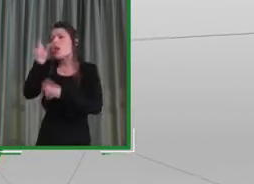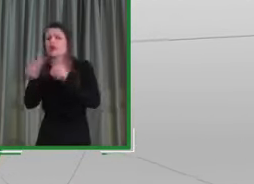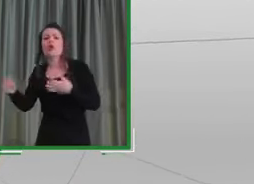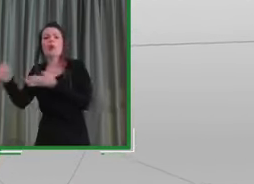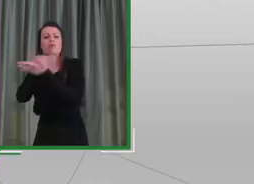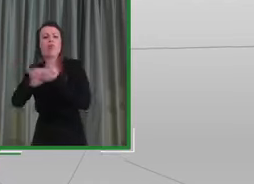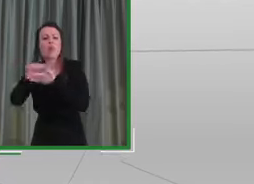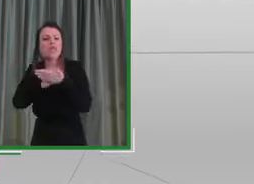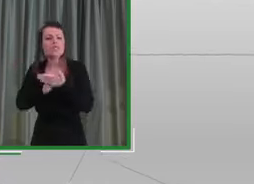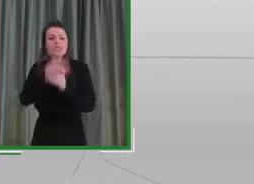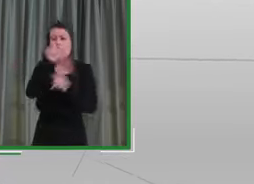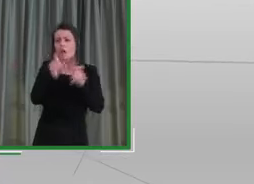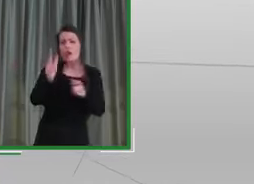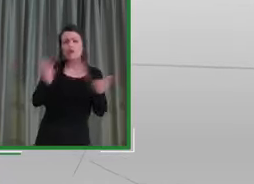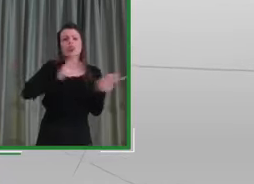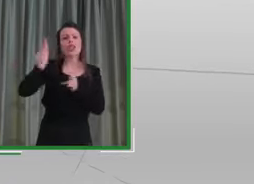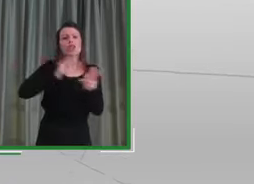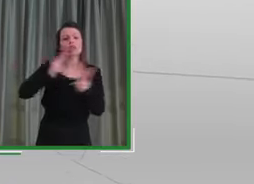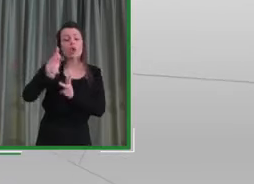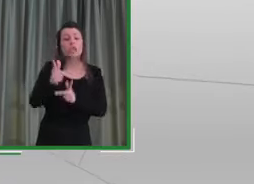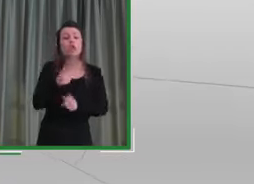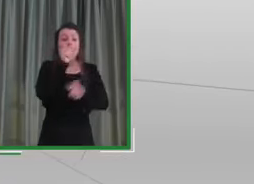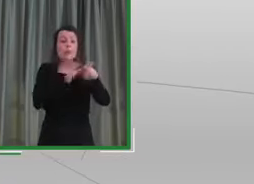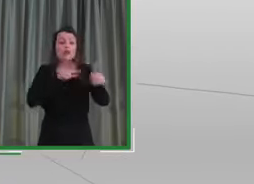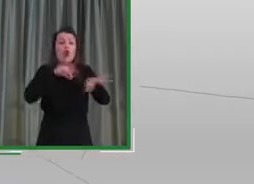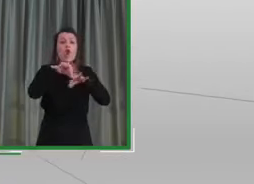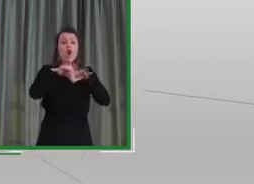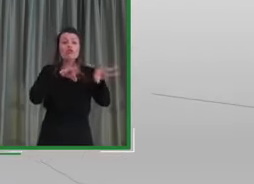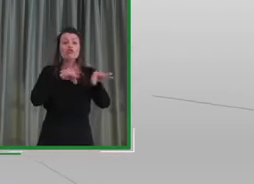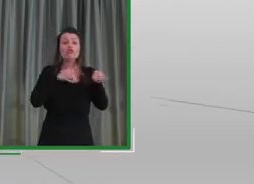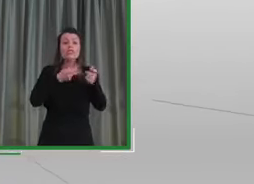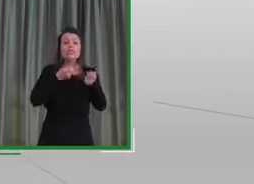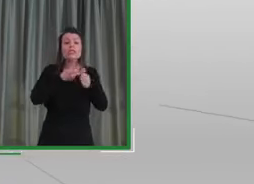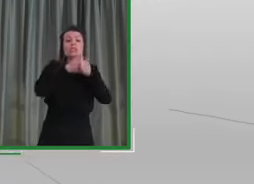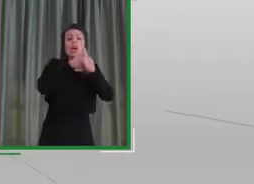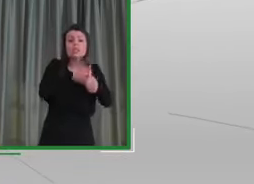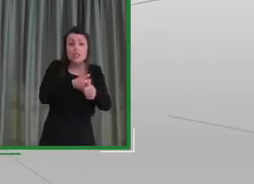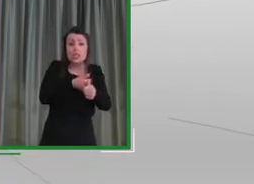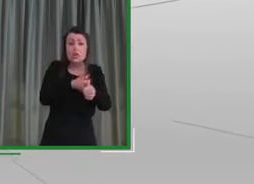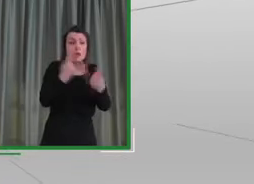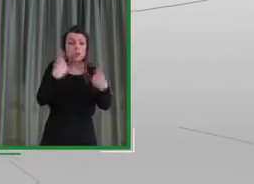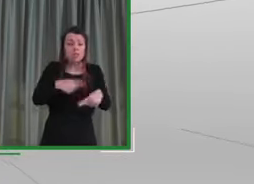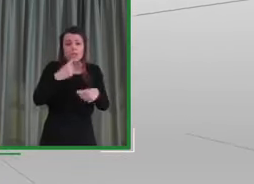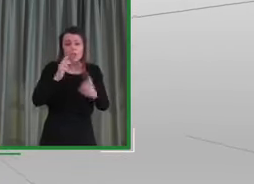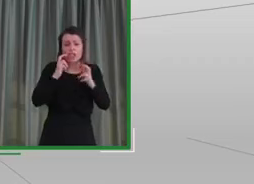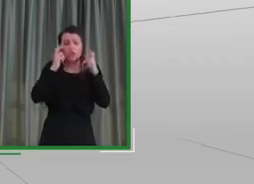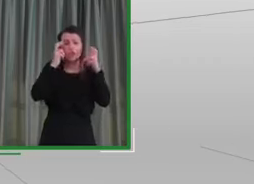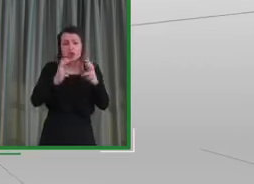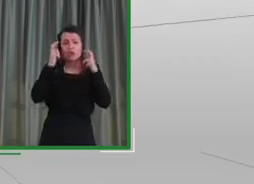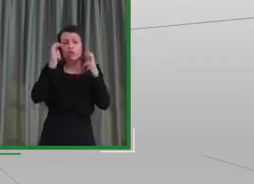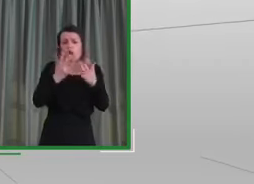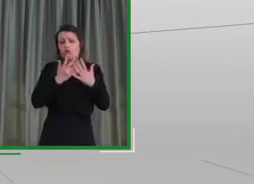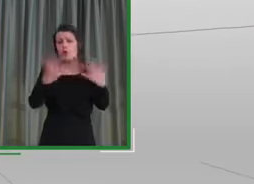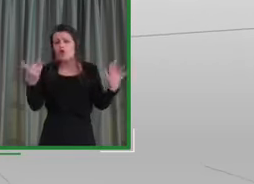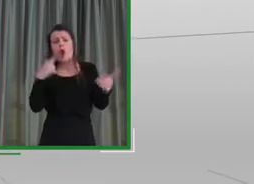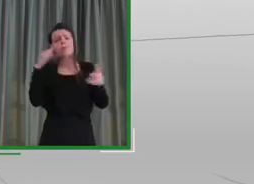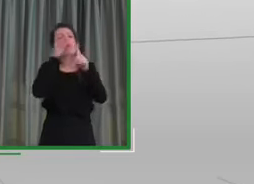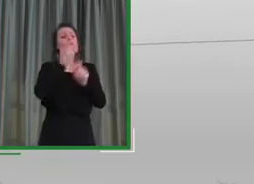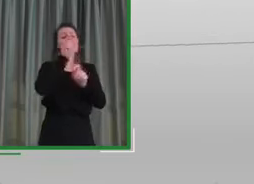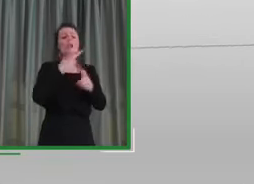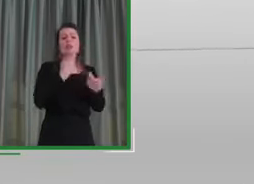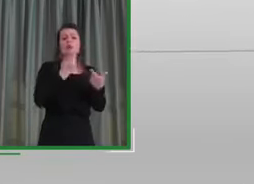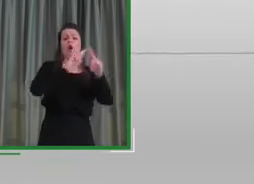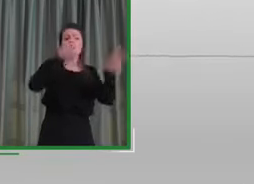persone che oggi si occupano di logistica e che stanno facendo uno sforzo incredibile per rifornire alimentari e quant'altro dal